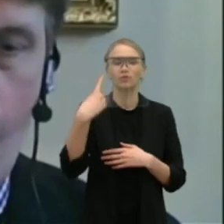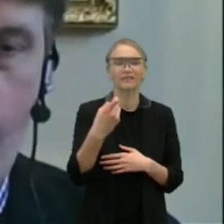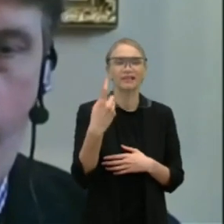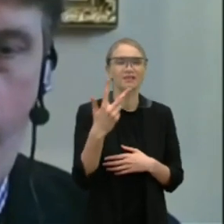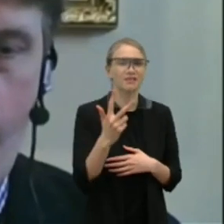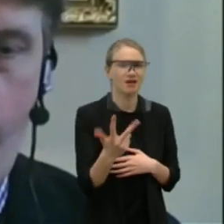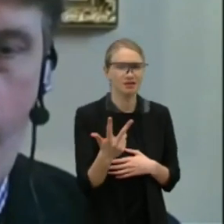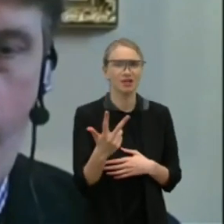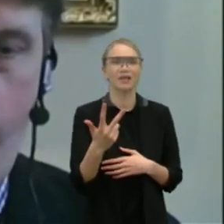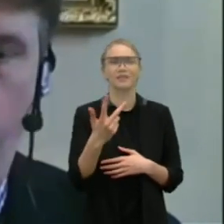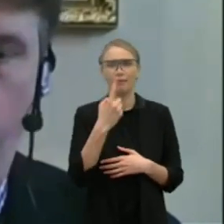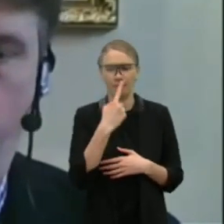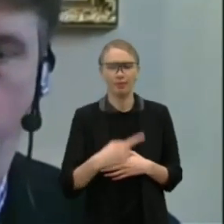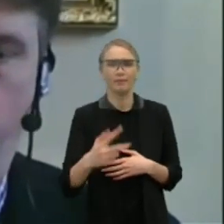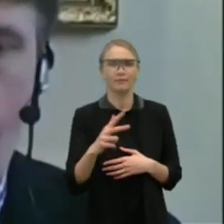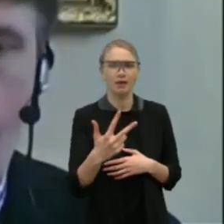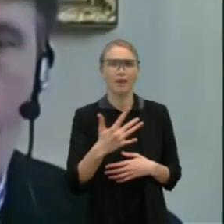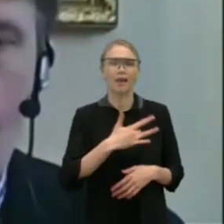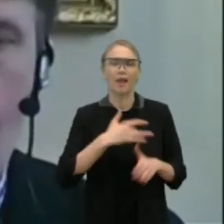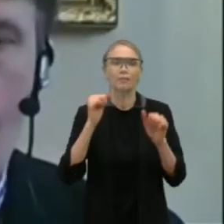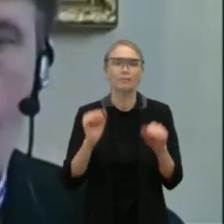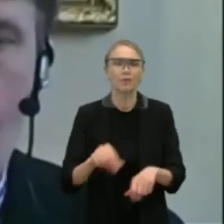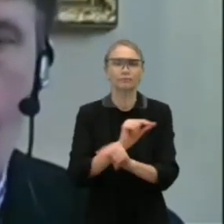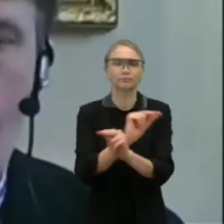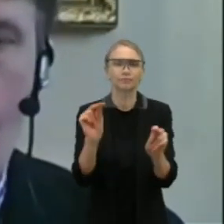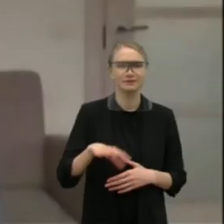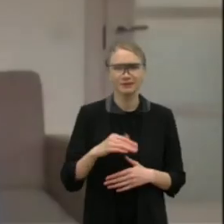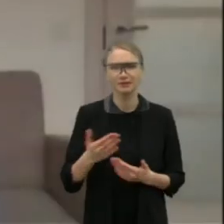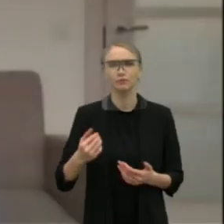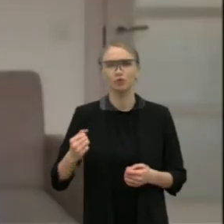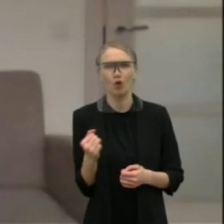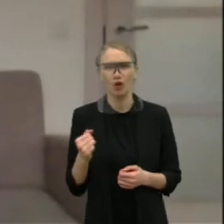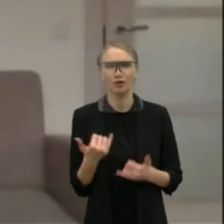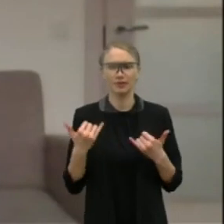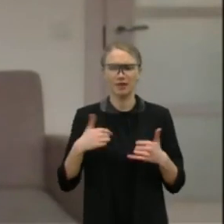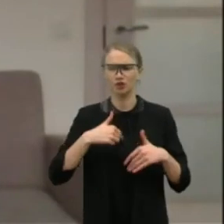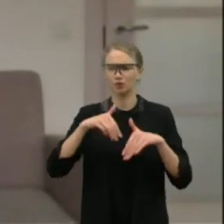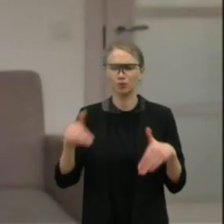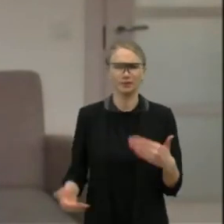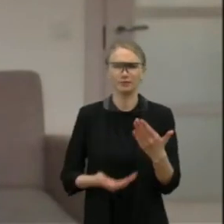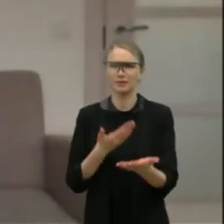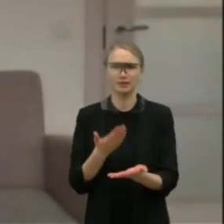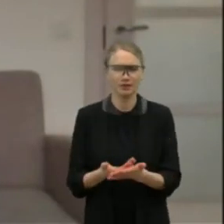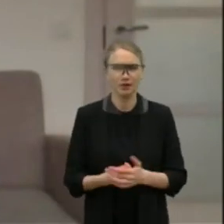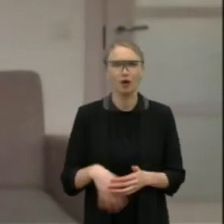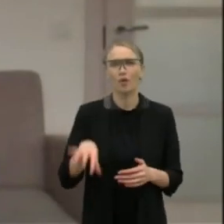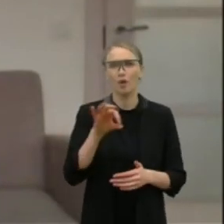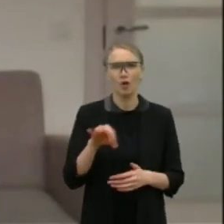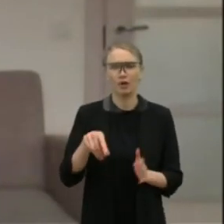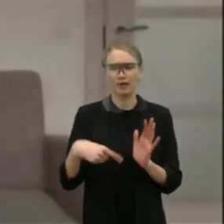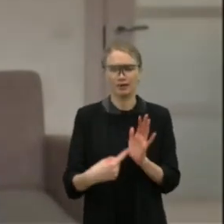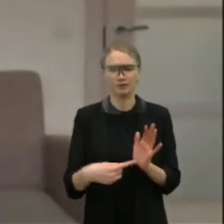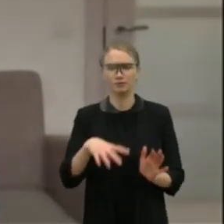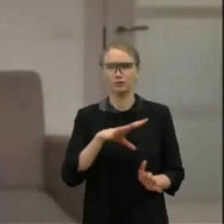galėsime drąsiau ir aiškiau pasakyti, kokia yra reali situacija. Aš norėčiau trumpai pristatyti, kokie klausimai